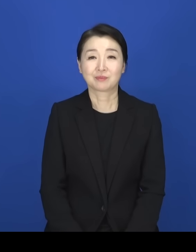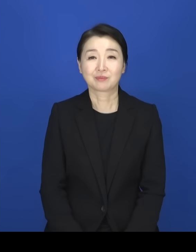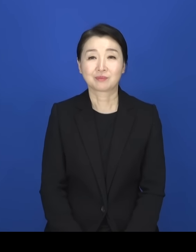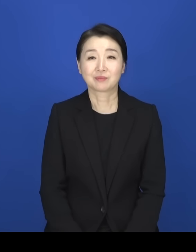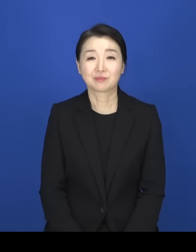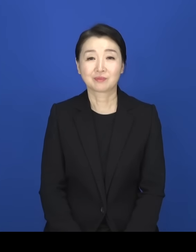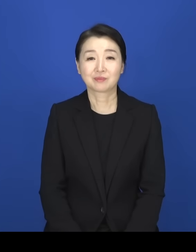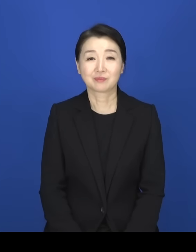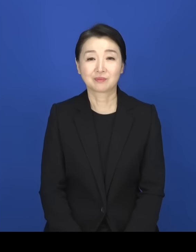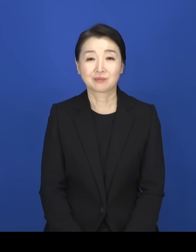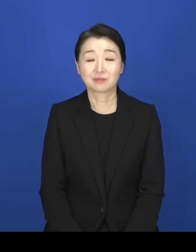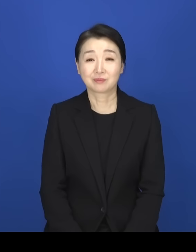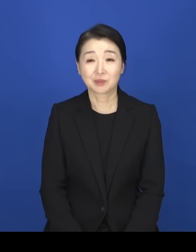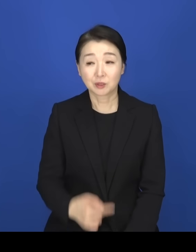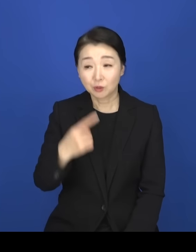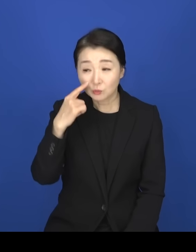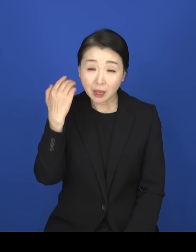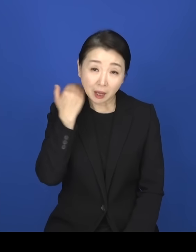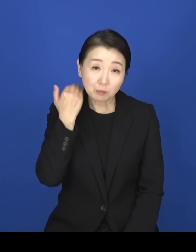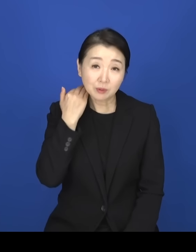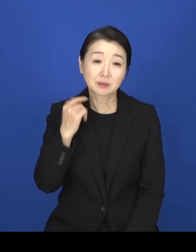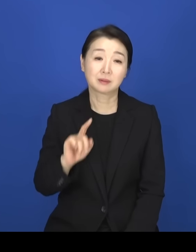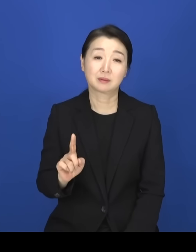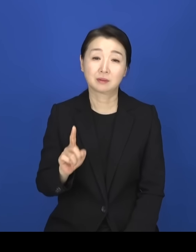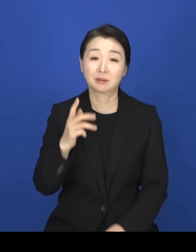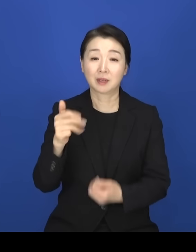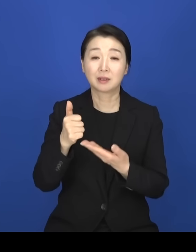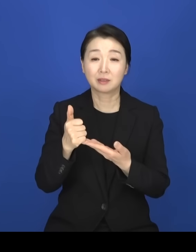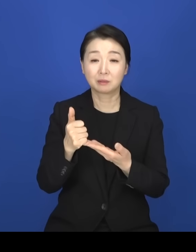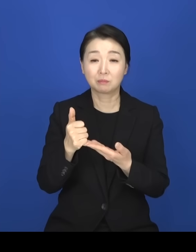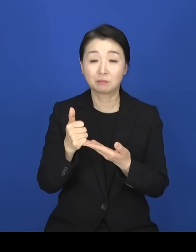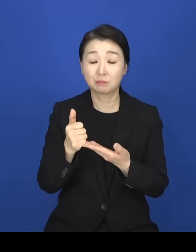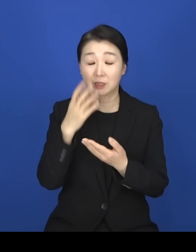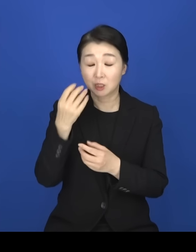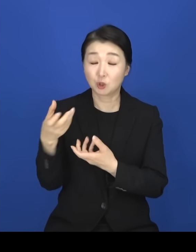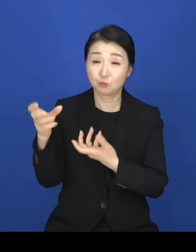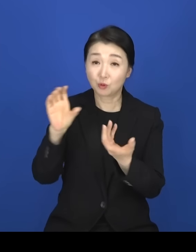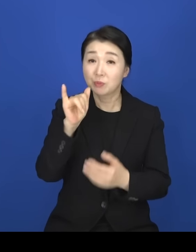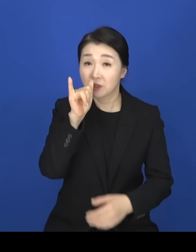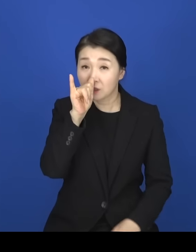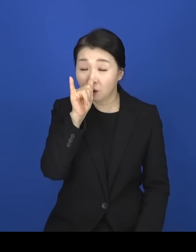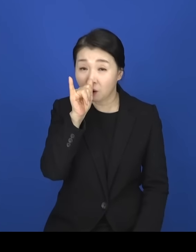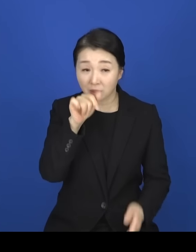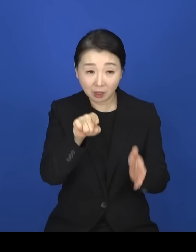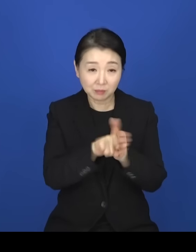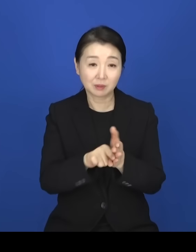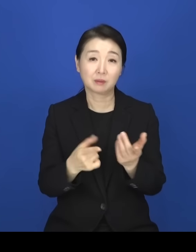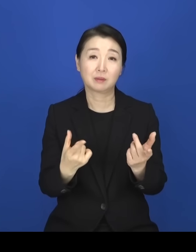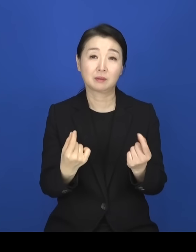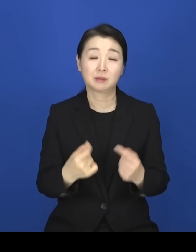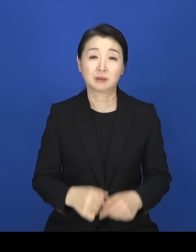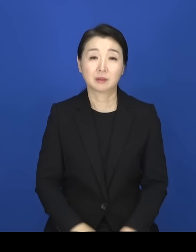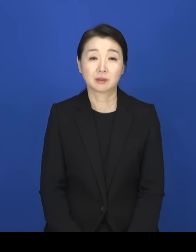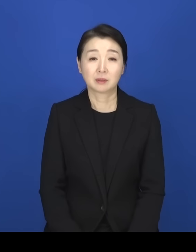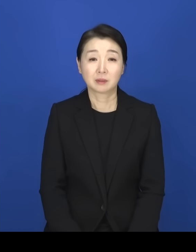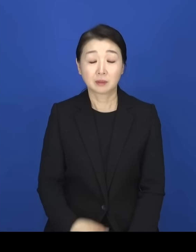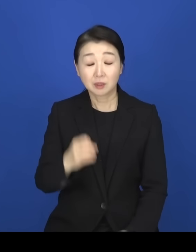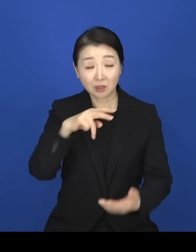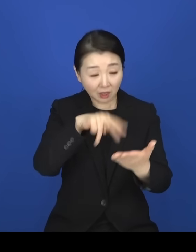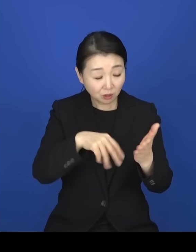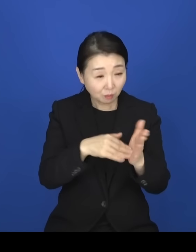분명히 그 우리가 눈에 보이지 않는 하나님이 이 기름 부어 주심이 있다라는 거를 제가 믿는 거죠. 그냥 읽기만